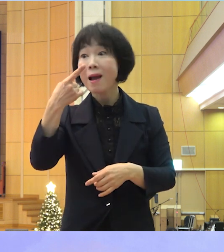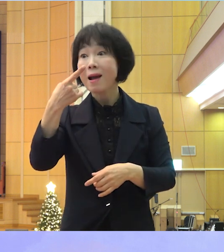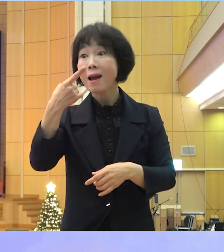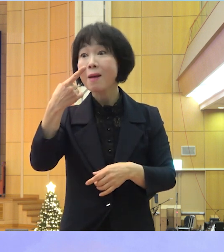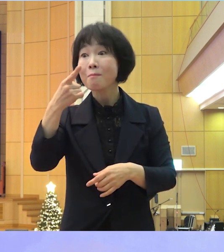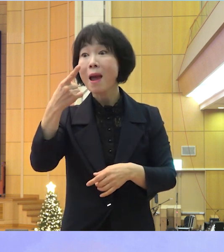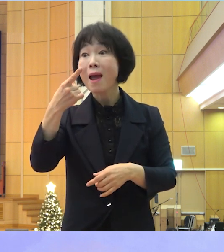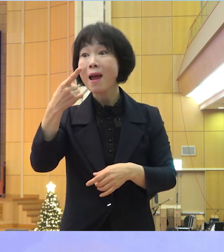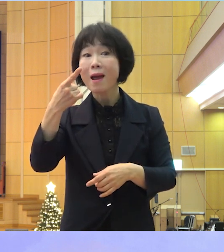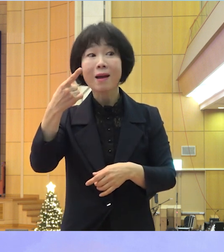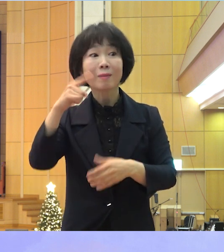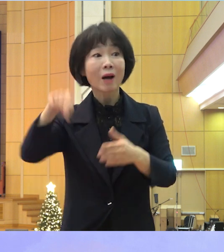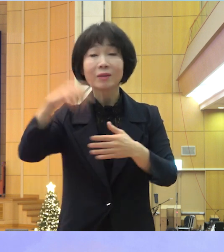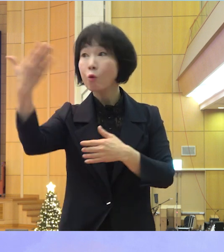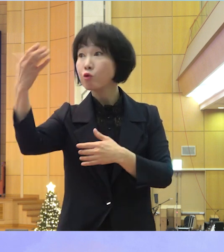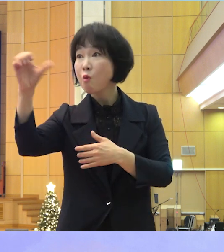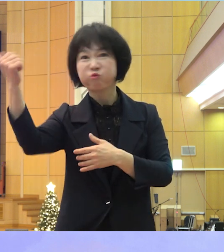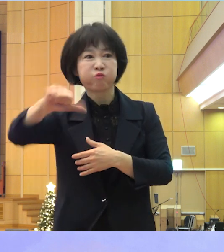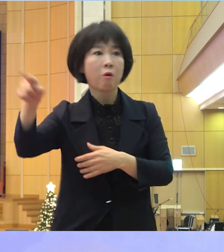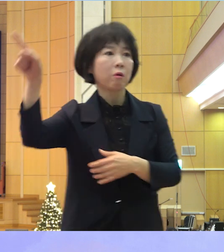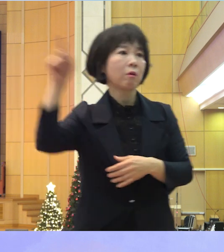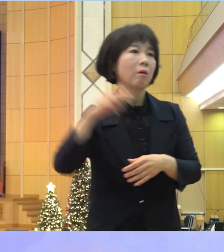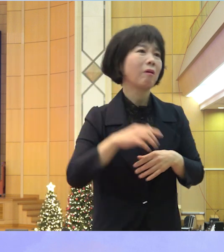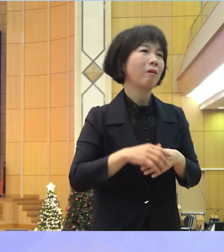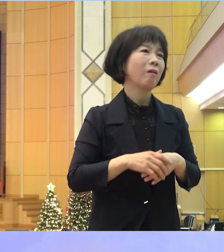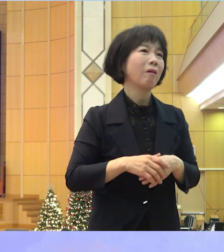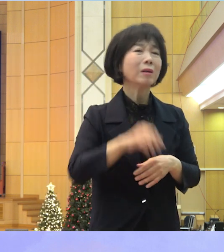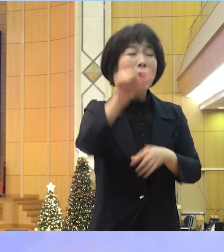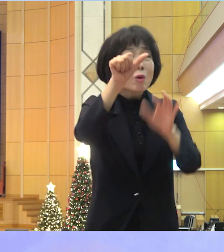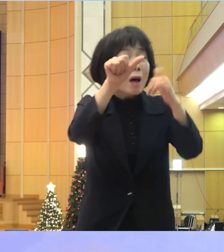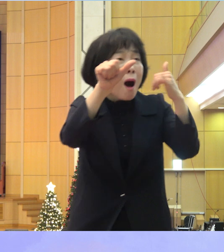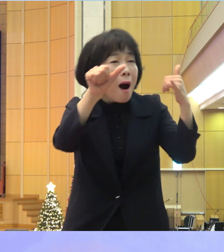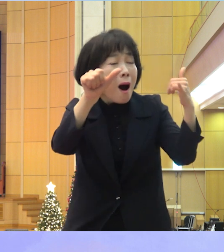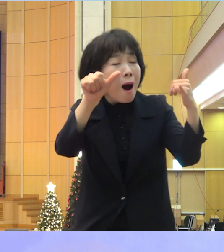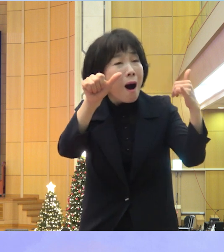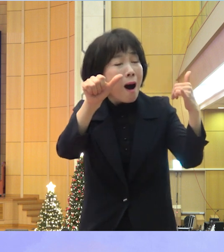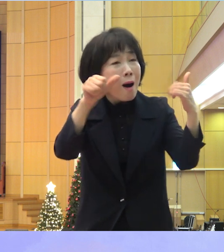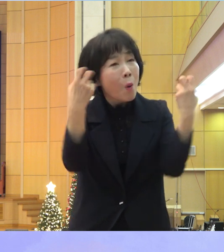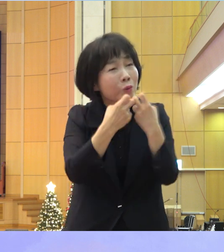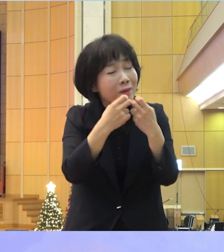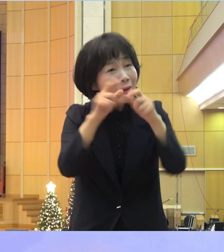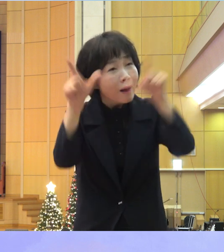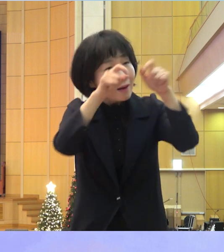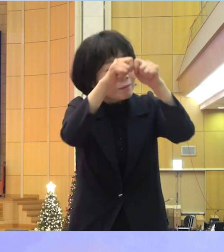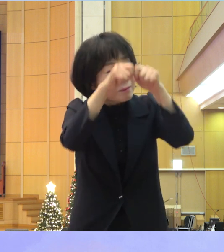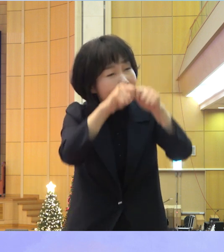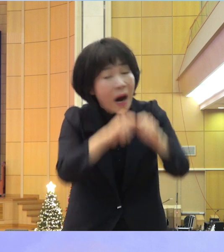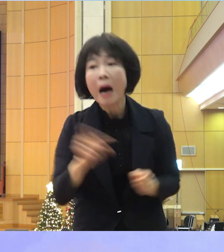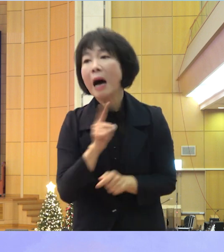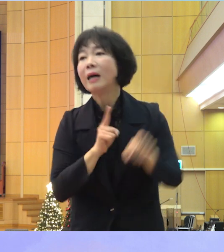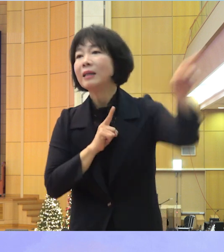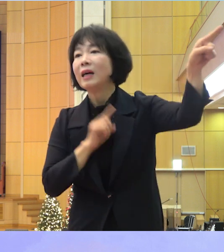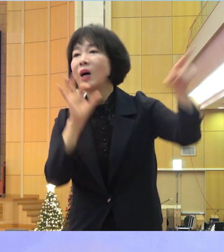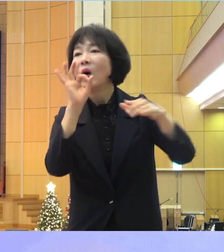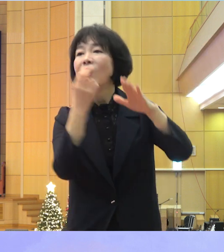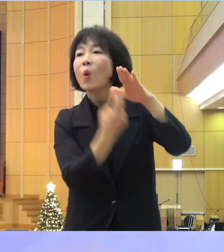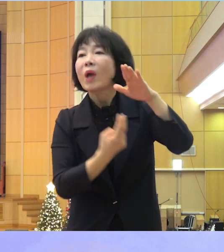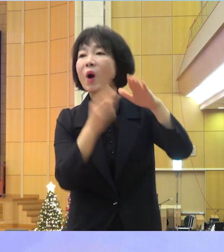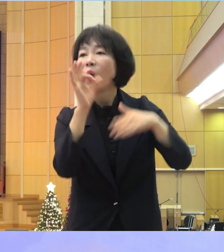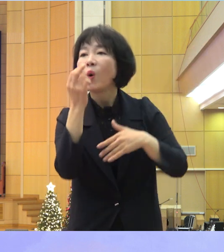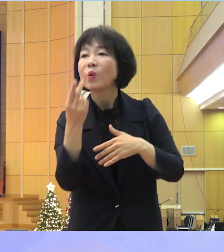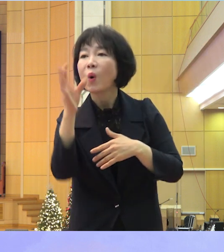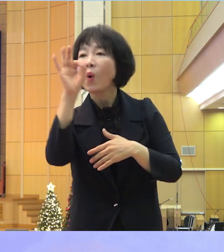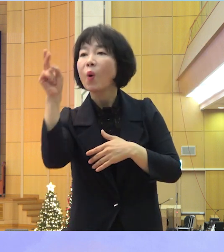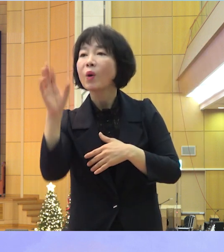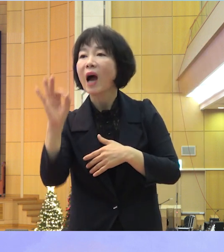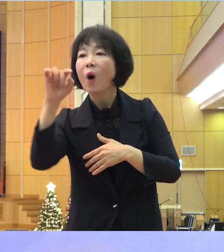5명만 남았는데 그 5명도 어떻게 사나 하고 봤더니 요양원에서